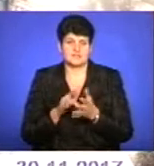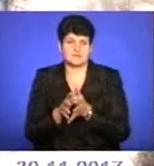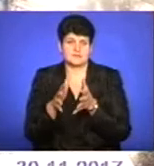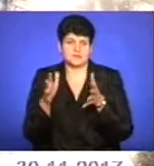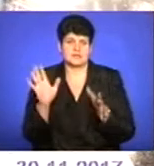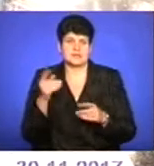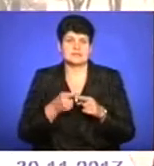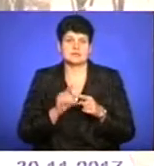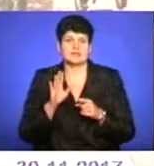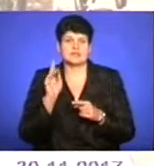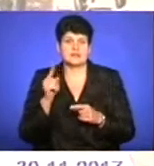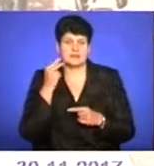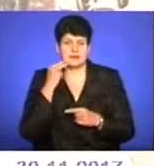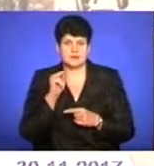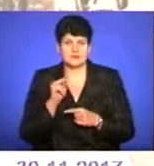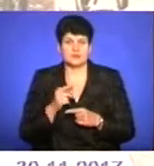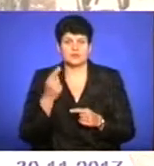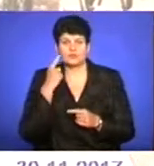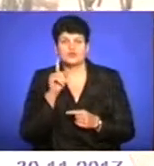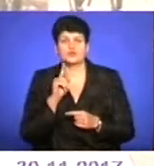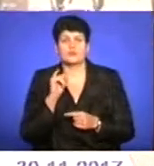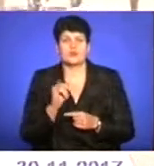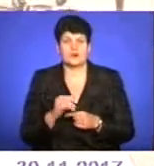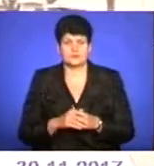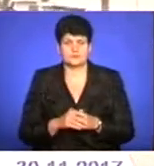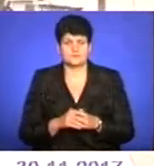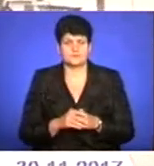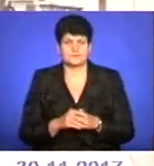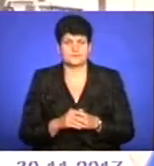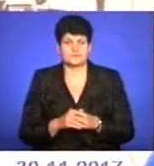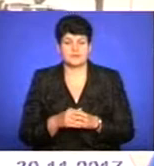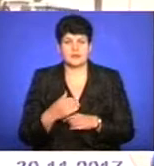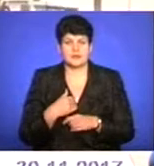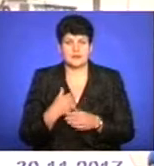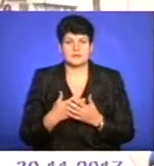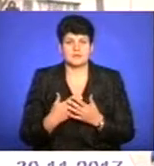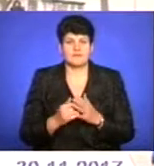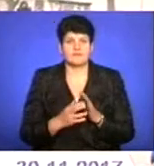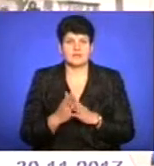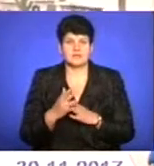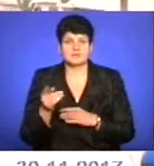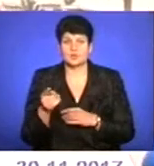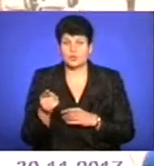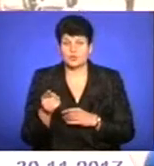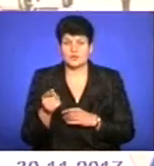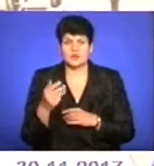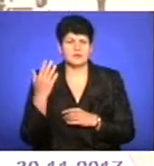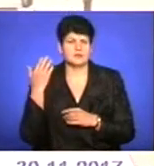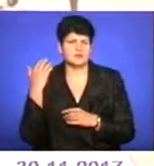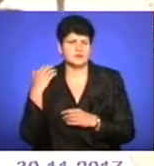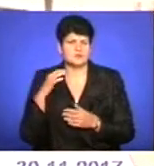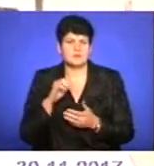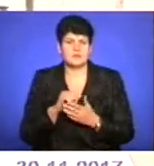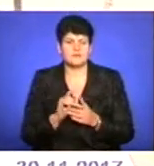нашого міста. Думаю, що погано, тому що от я, допустимо, виріс в Тернополі, і коли ще в дитинстві